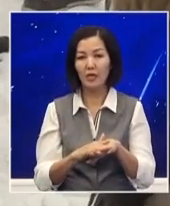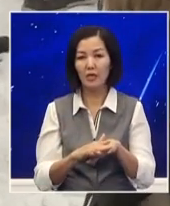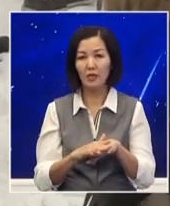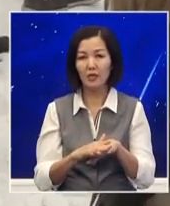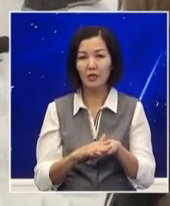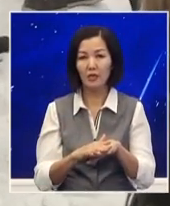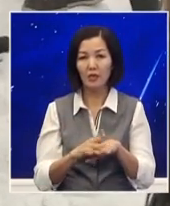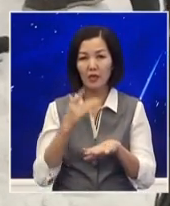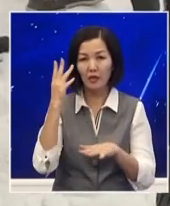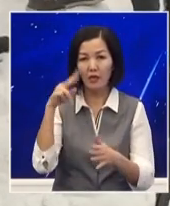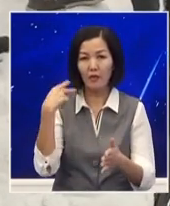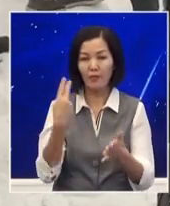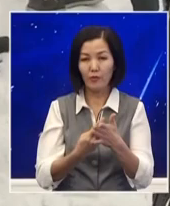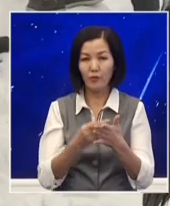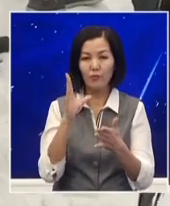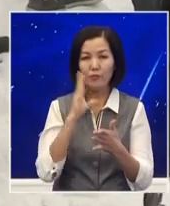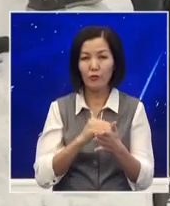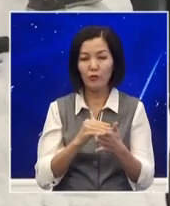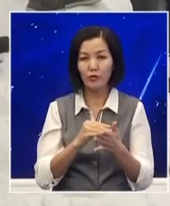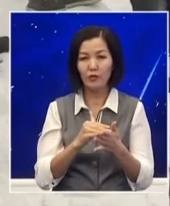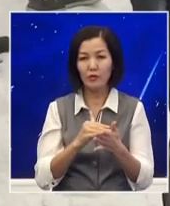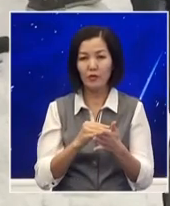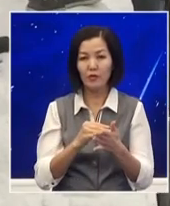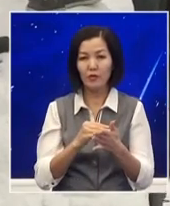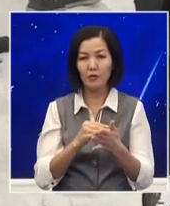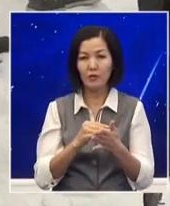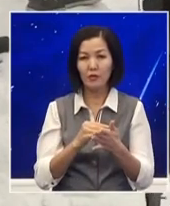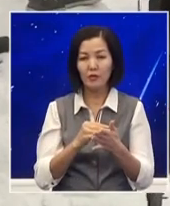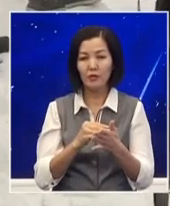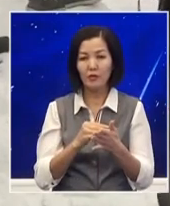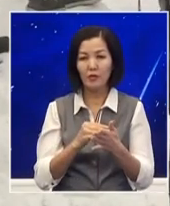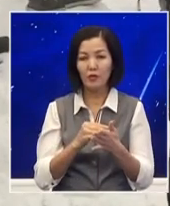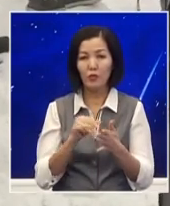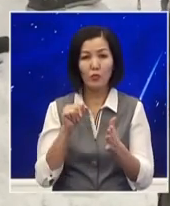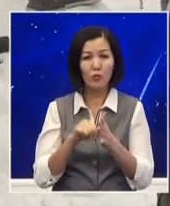құлап бірақ түседі ғой бұлар. Бұл енді он талдыру, бір қинау, өлтіру мақсат емес ол.